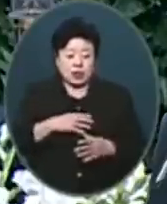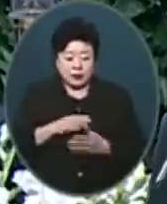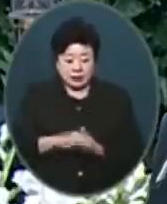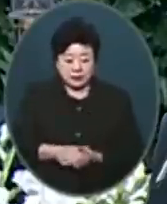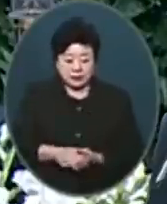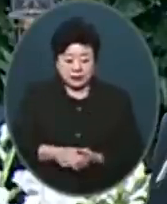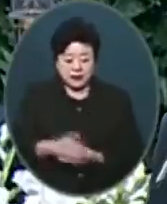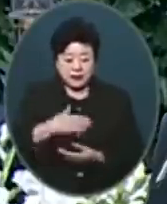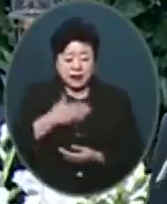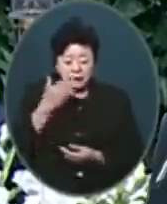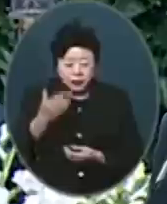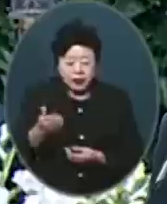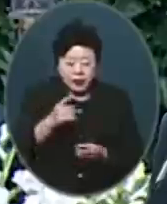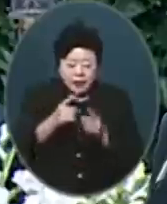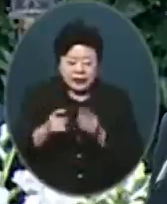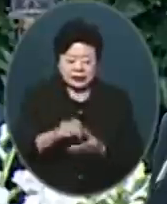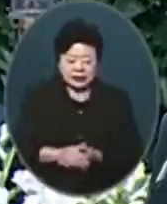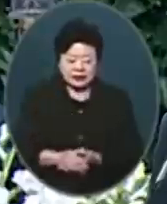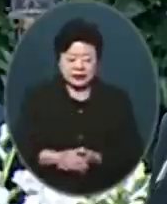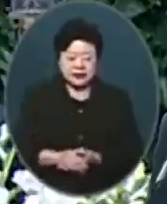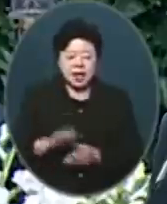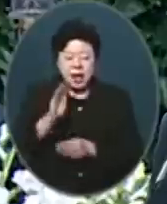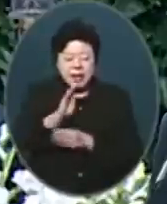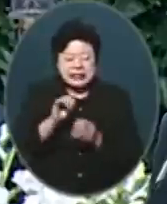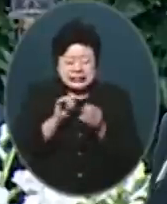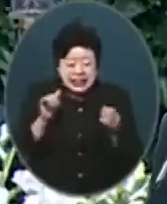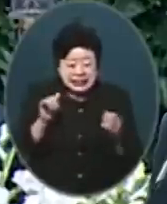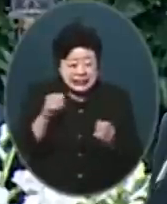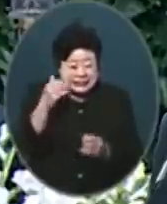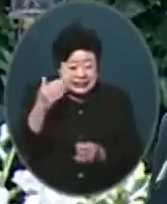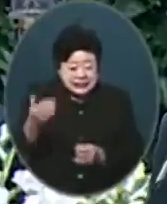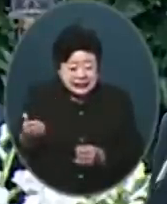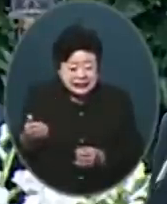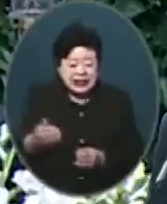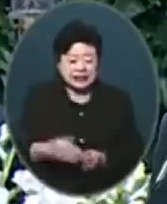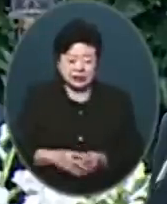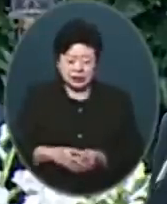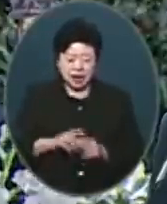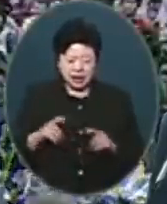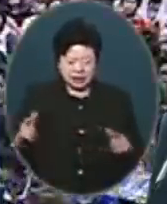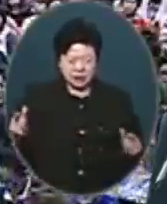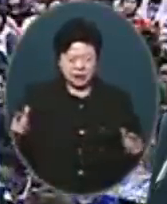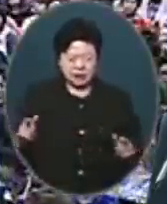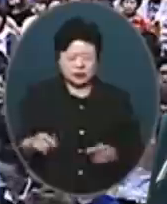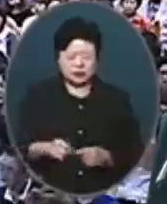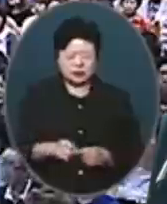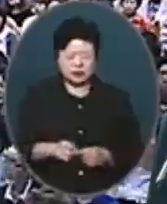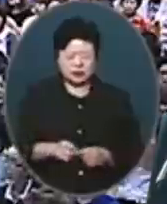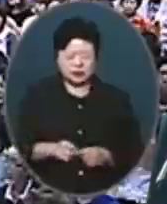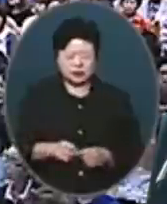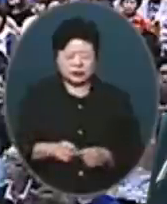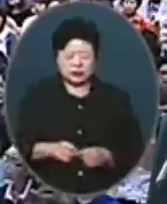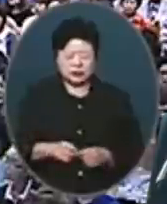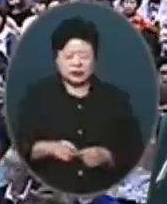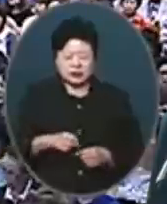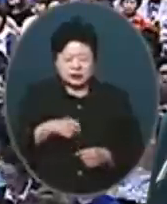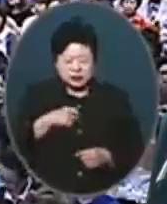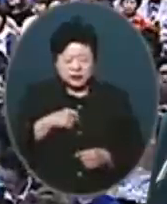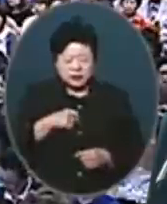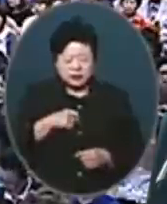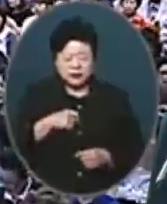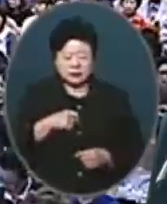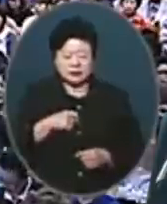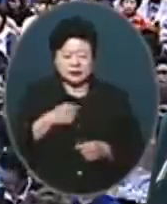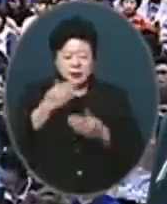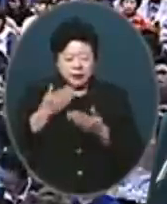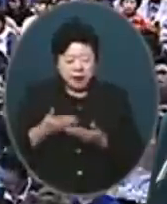하셨습니다. 내가 너희에게 이르노니 이에 저 바리새인이 아니고 이 사람이 이롭다